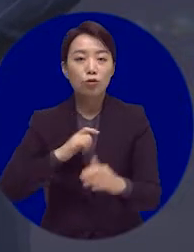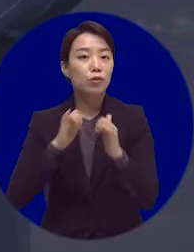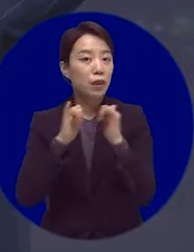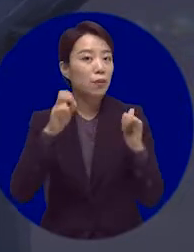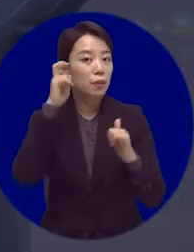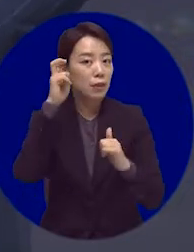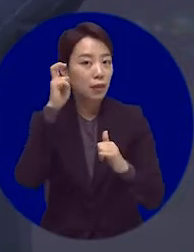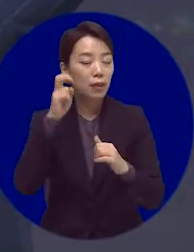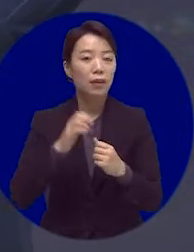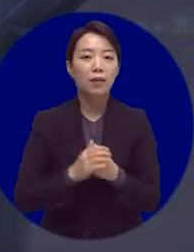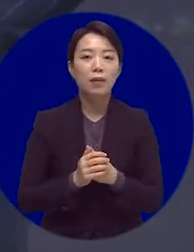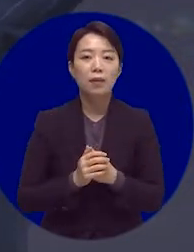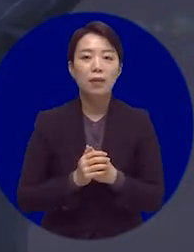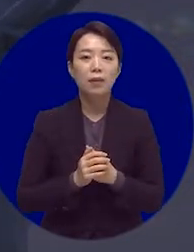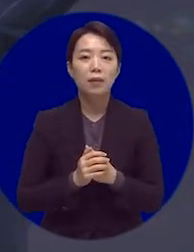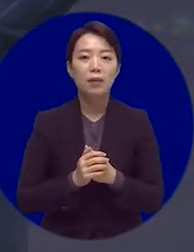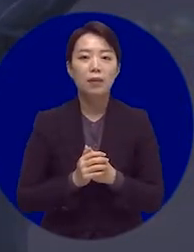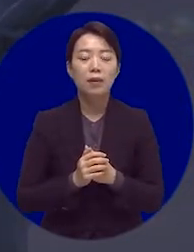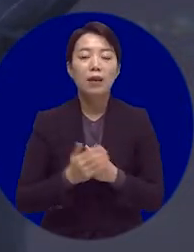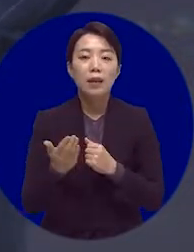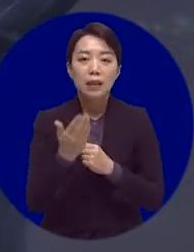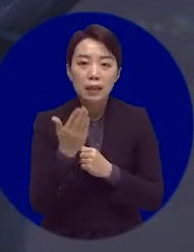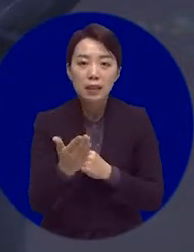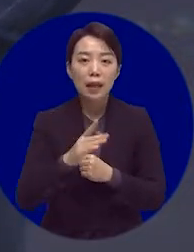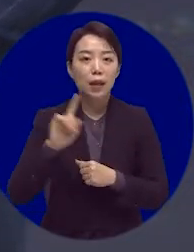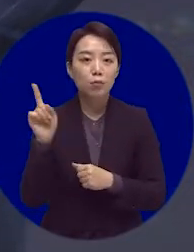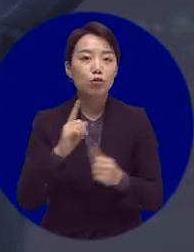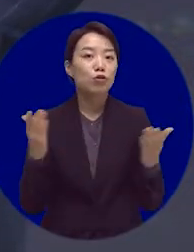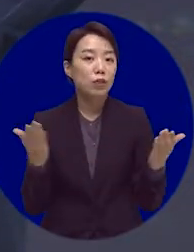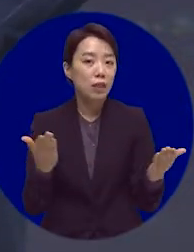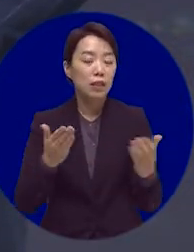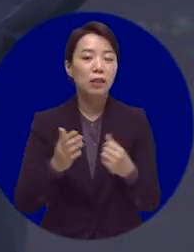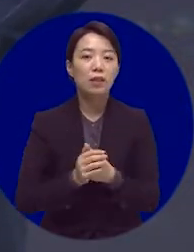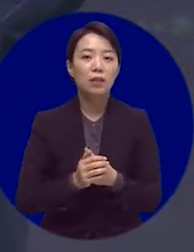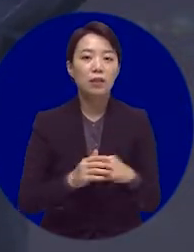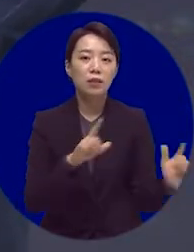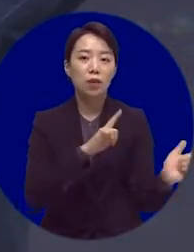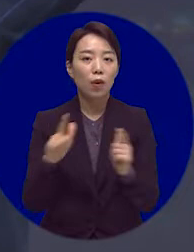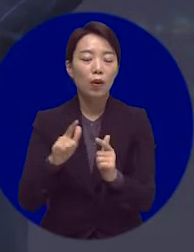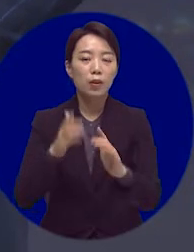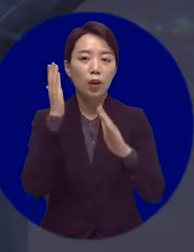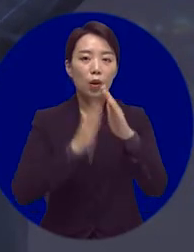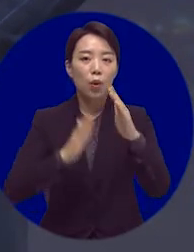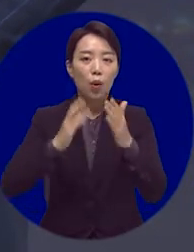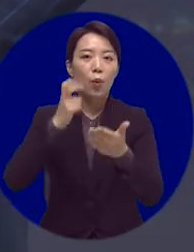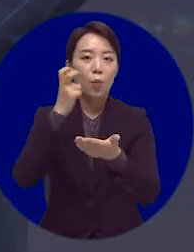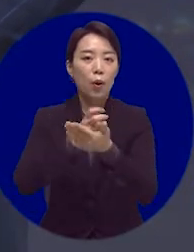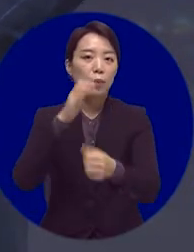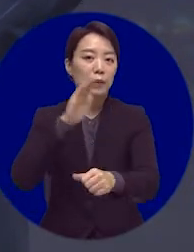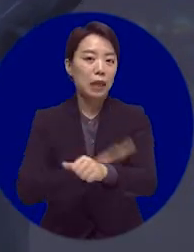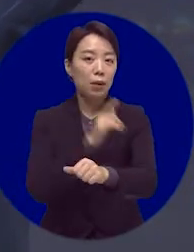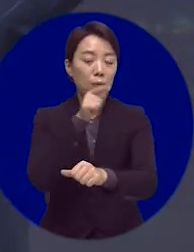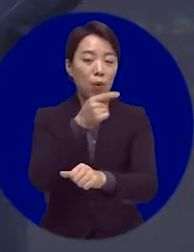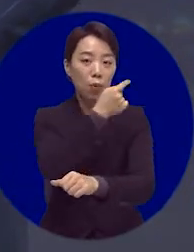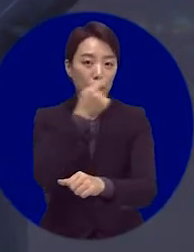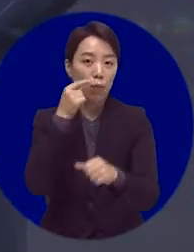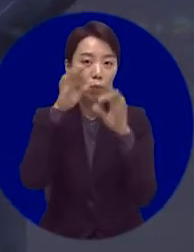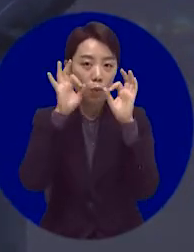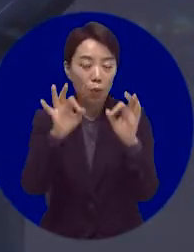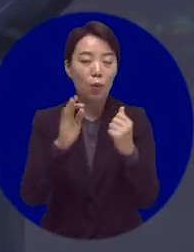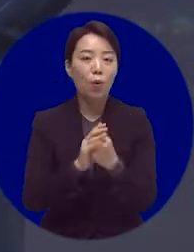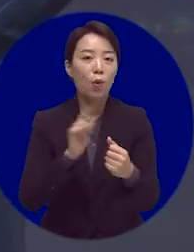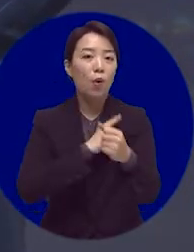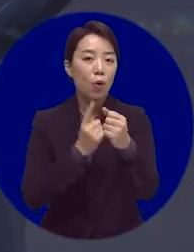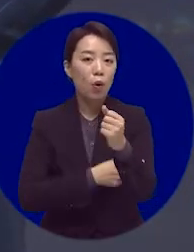분들 계실 텐데요. 그래서 그들에겐 무슨 일이에서는 다양한 공직선거법 위반 사례를 알아보고